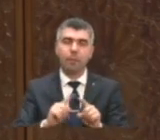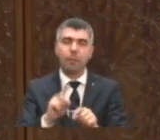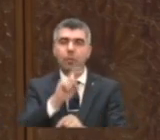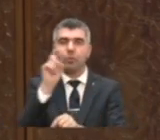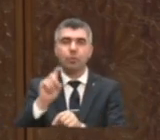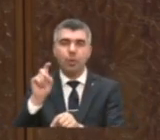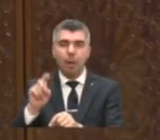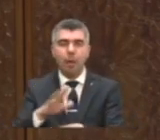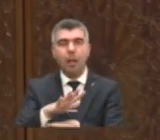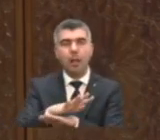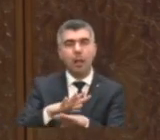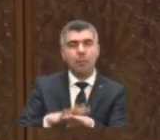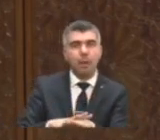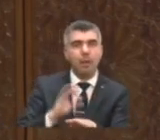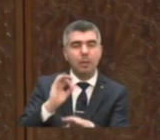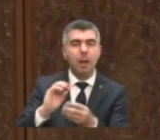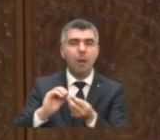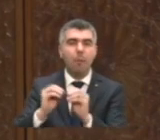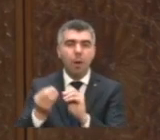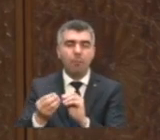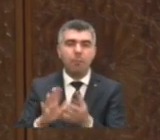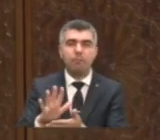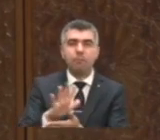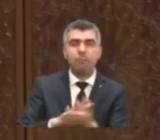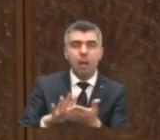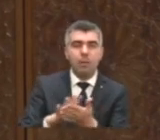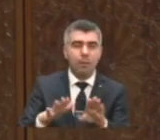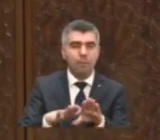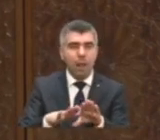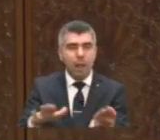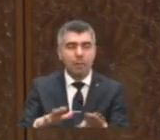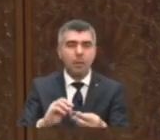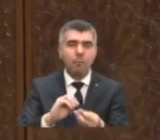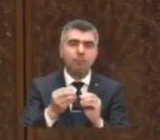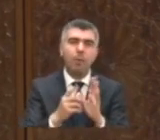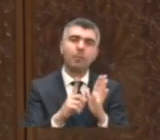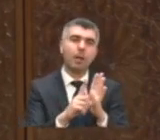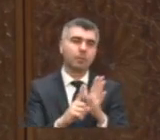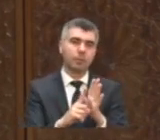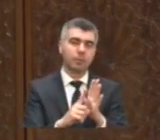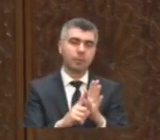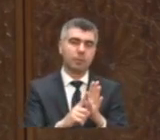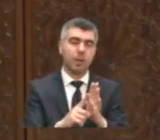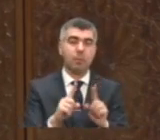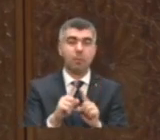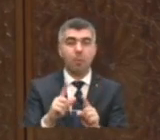او العمالات الا وكيكون هناك اشكال فيه بالنسبه للارض او اشكاليه قانونيه. اما بالنسبه للمخيمات اللي